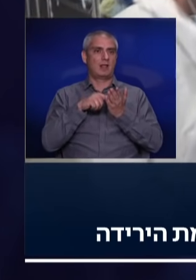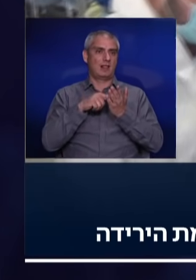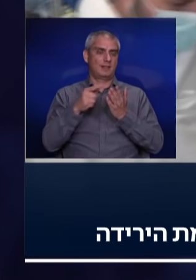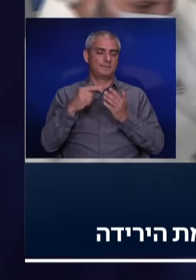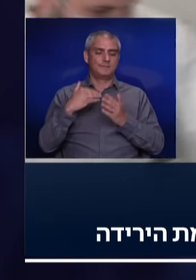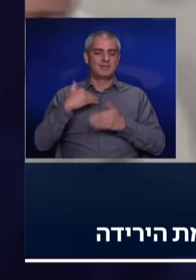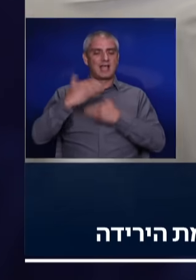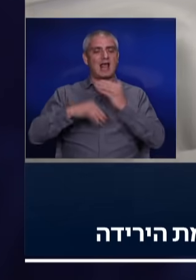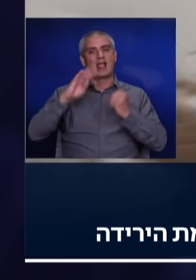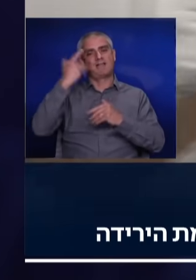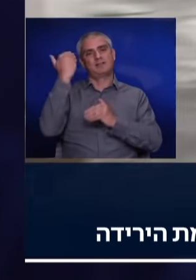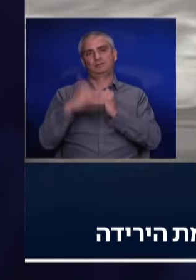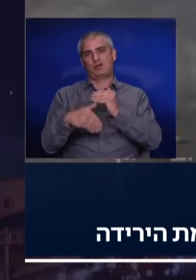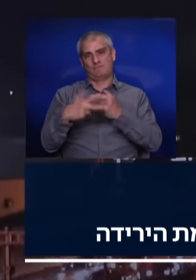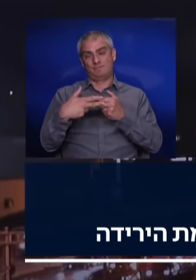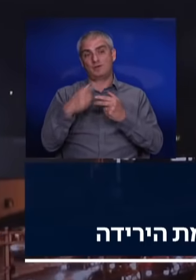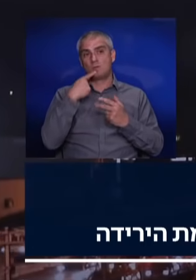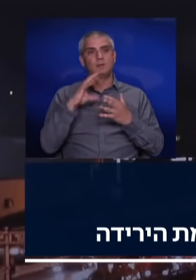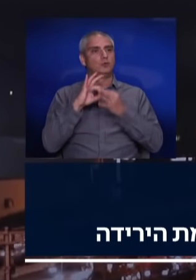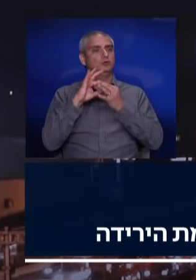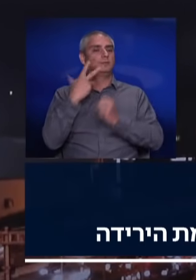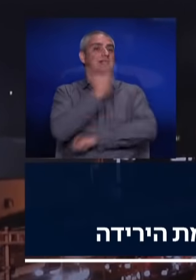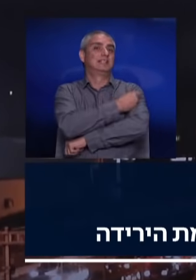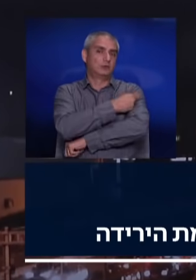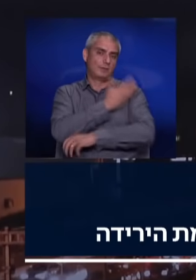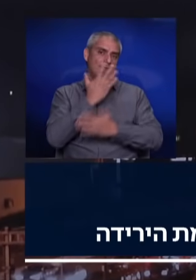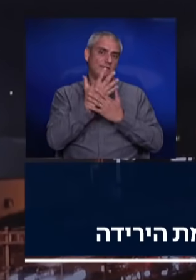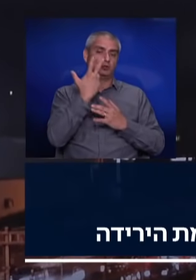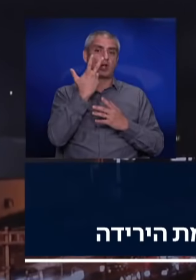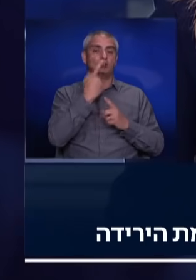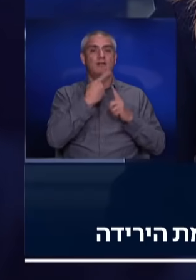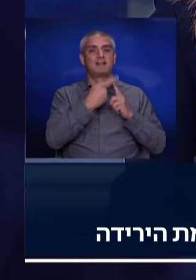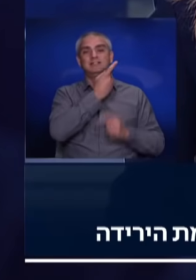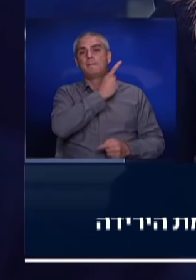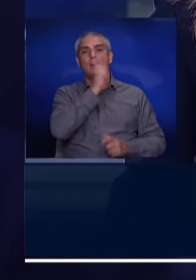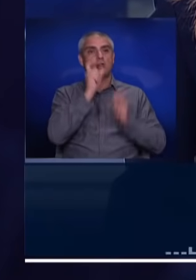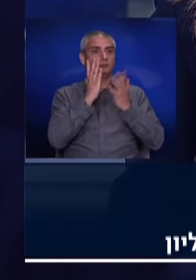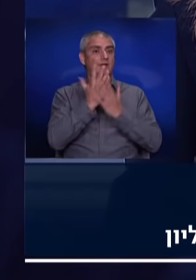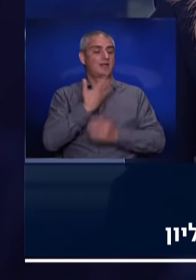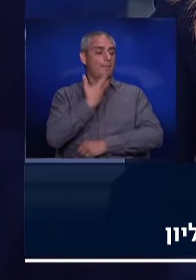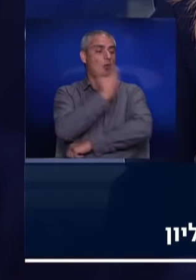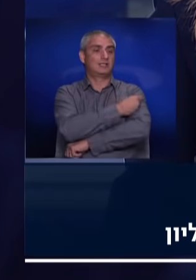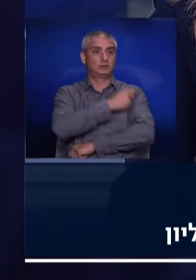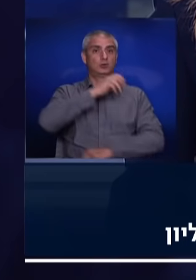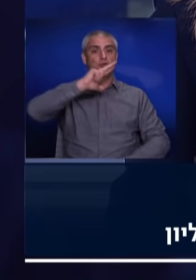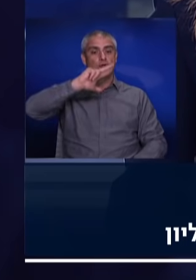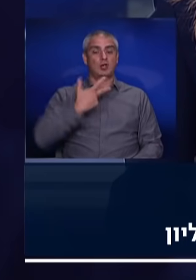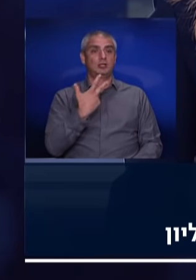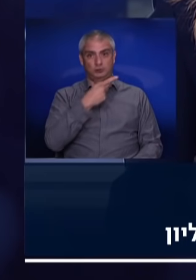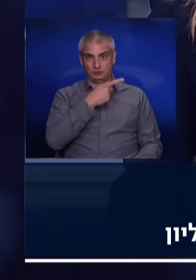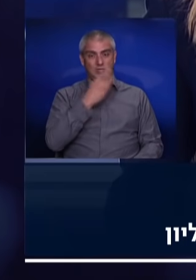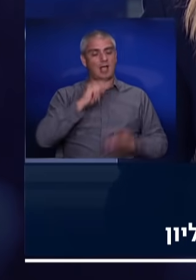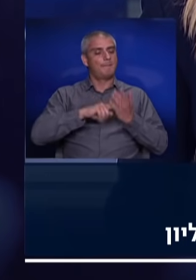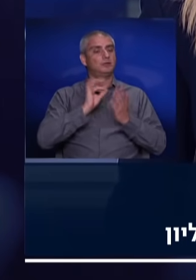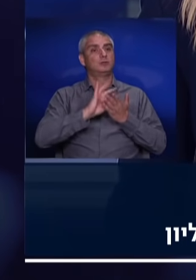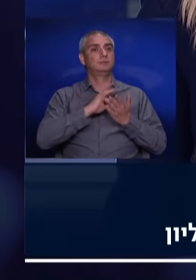הגל הרביעי, והם כמובן קושרים את זה לחיסונים. כבר 3.5 מיליון בני אדם התחסנו בחיסון השלישי. היעד של משרד